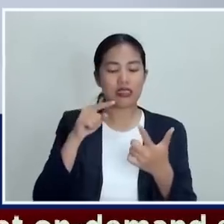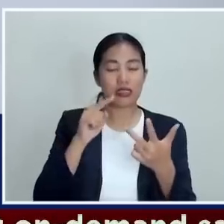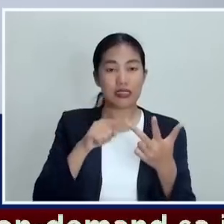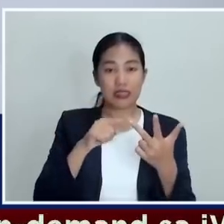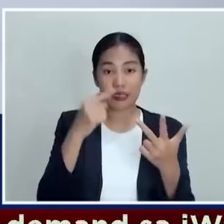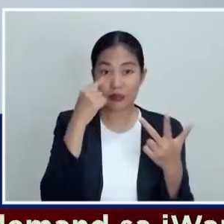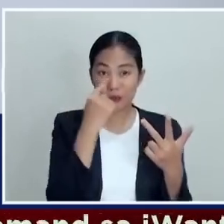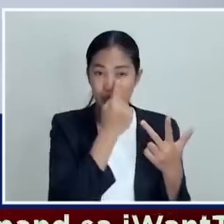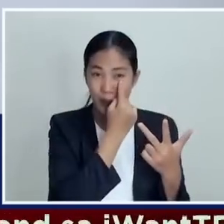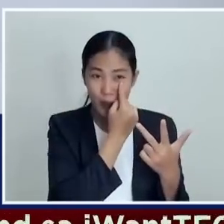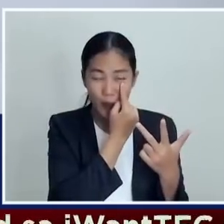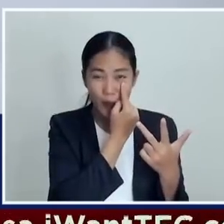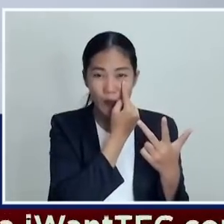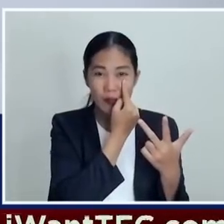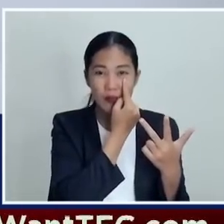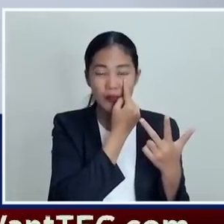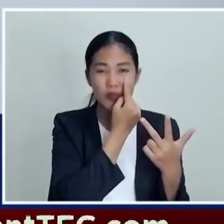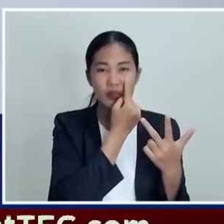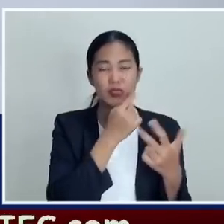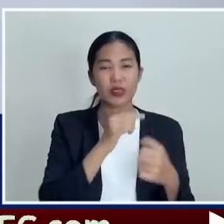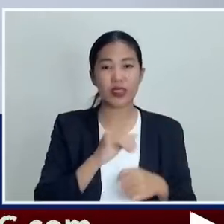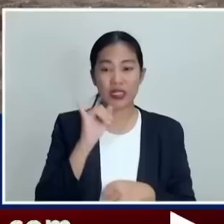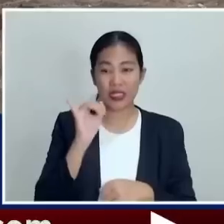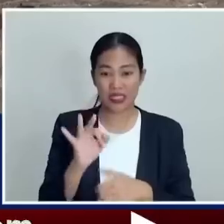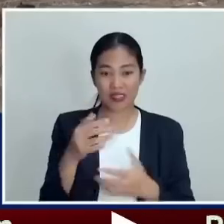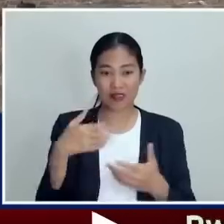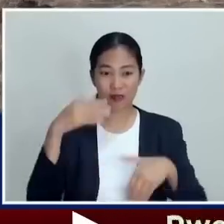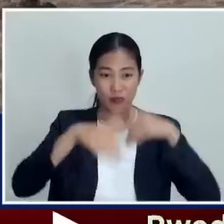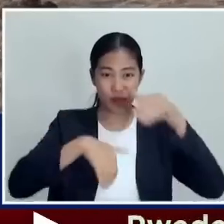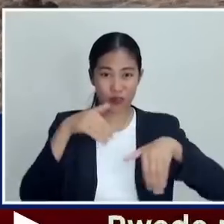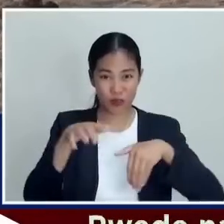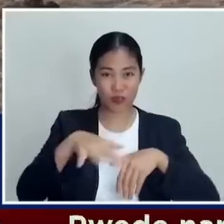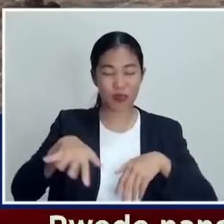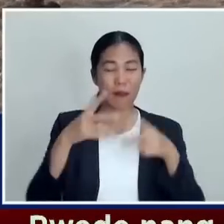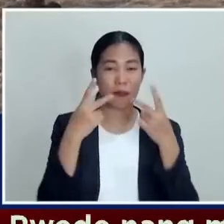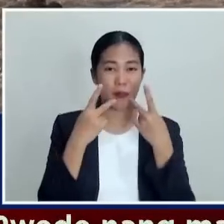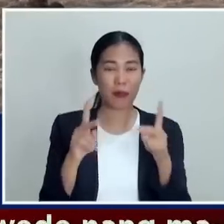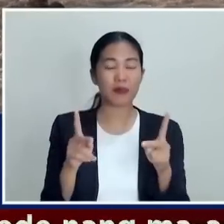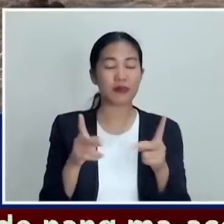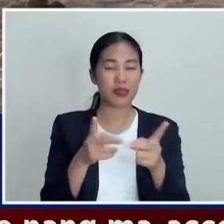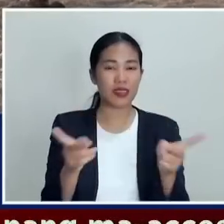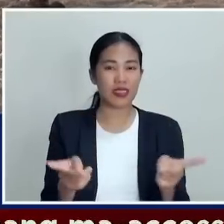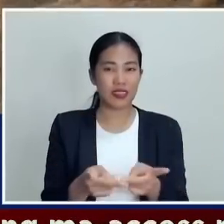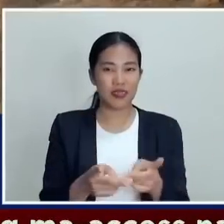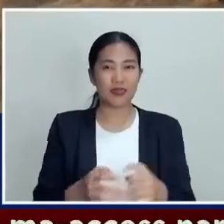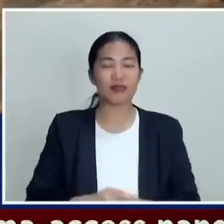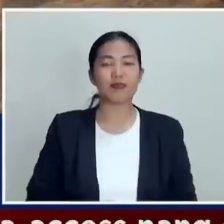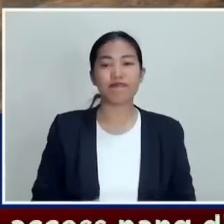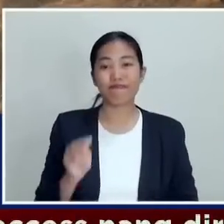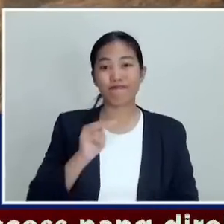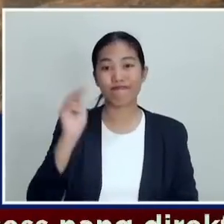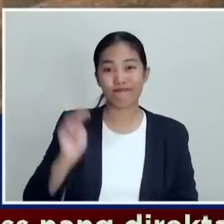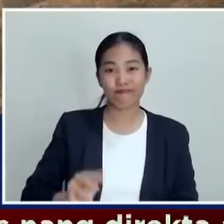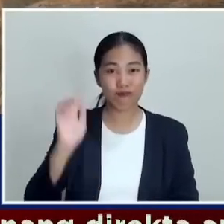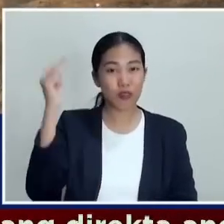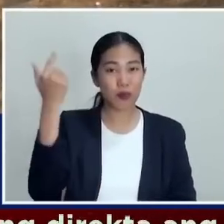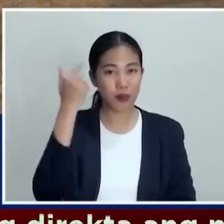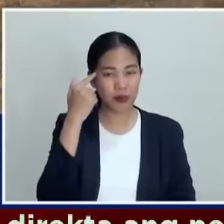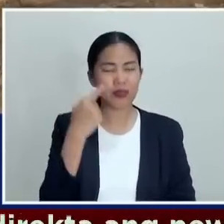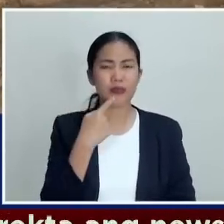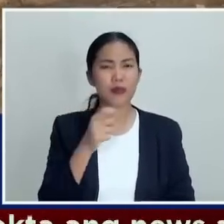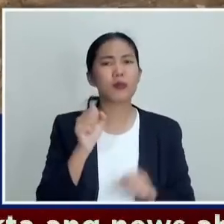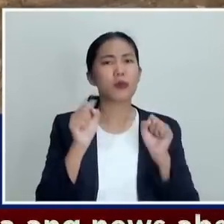no, if you go and swim in these public places. Sinabi naman ng Manila LGU na pwede namang mamasyal sa